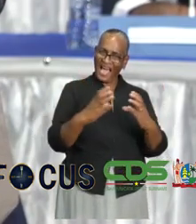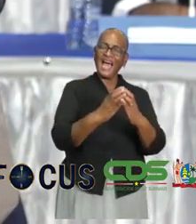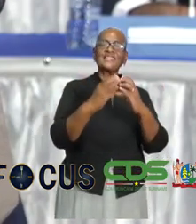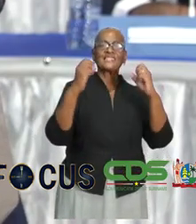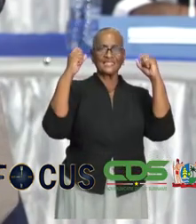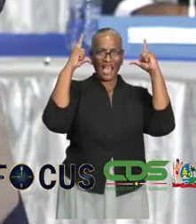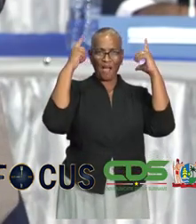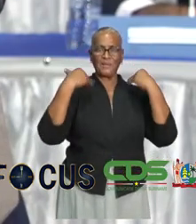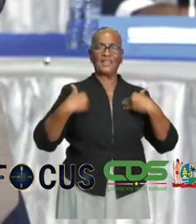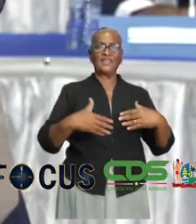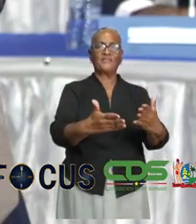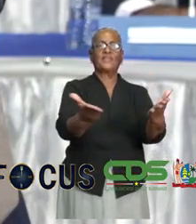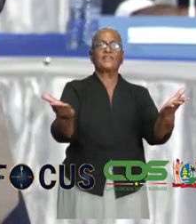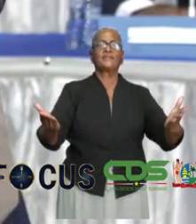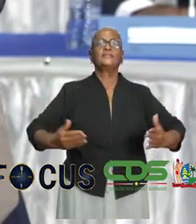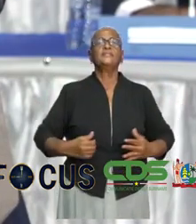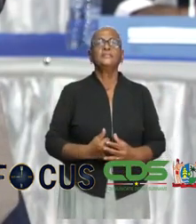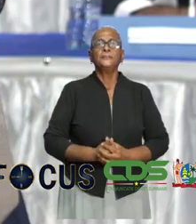samenleving.